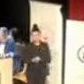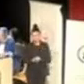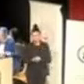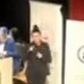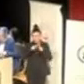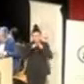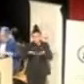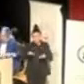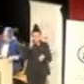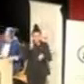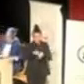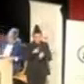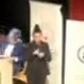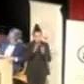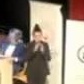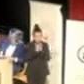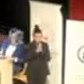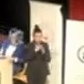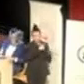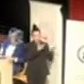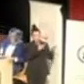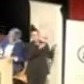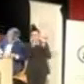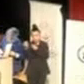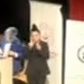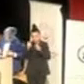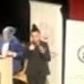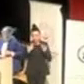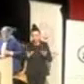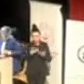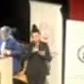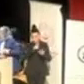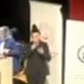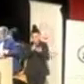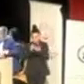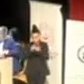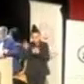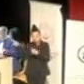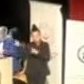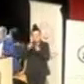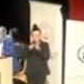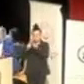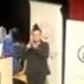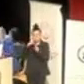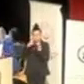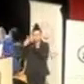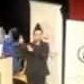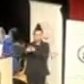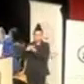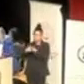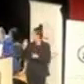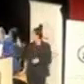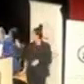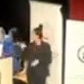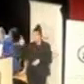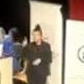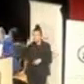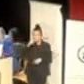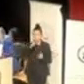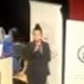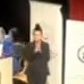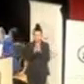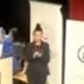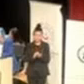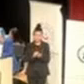Sistem üzerinden kitap ve süremin kabul edilmektedir. Bu E-DES giriş arayüz ekranı. Ve yayıncılar giriş yapıyor.